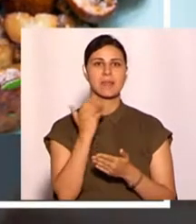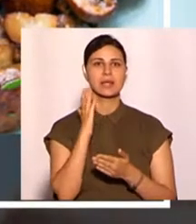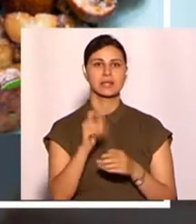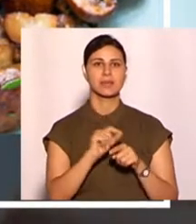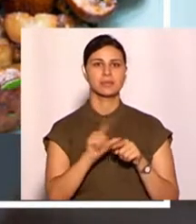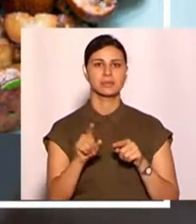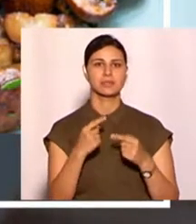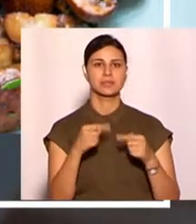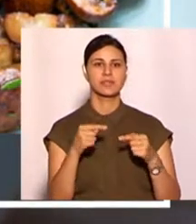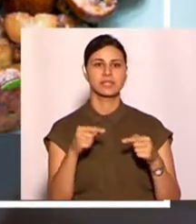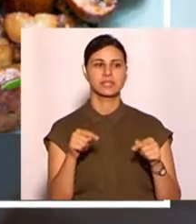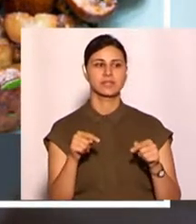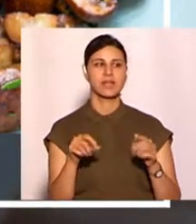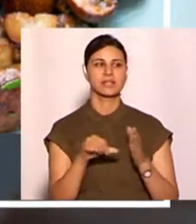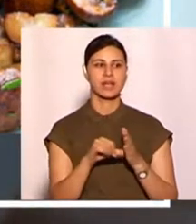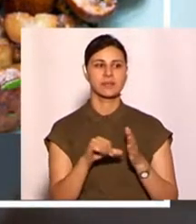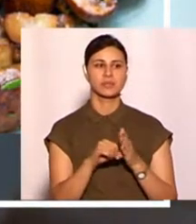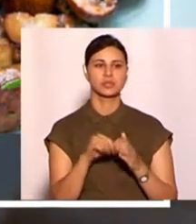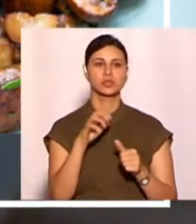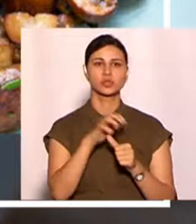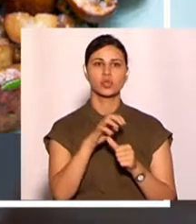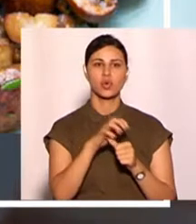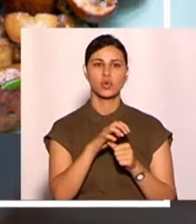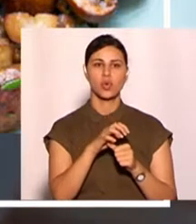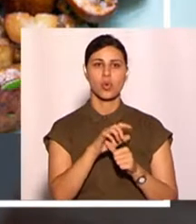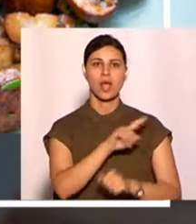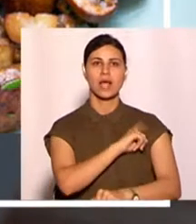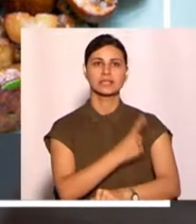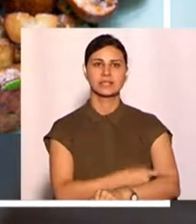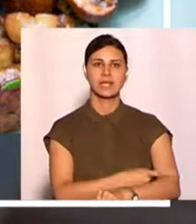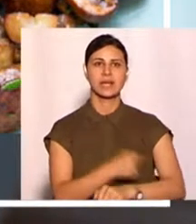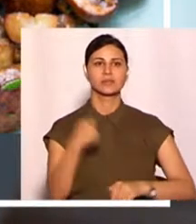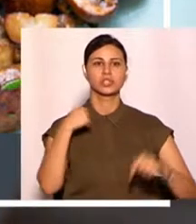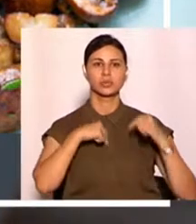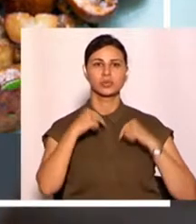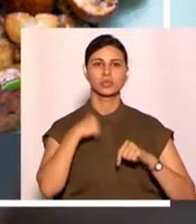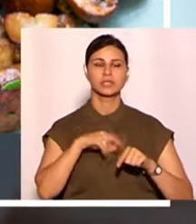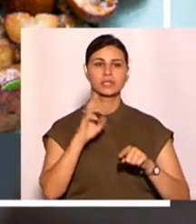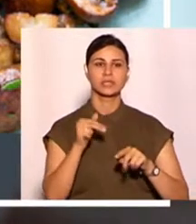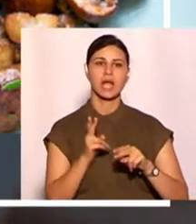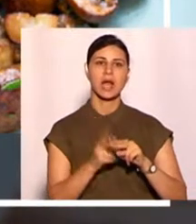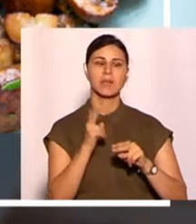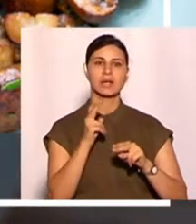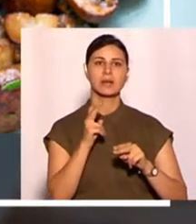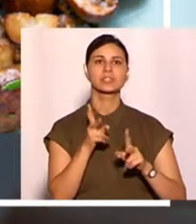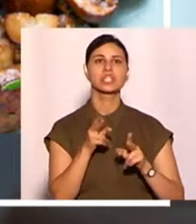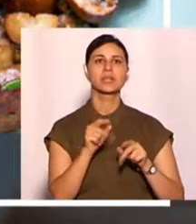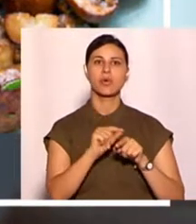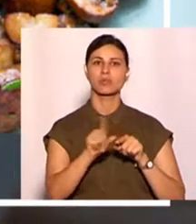სხვადასხვა მიკროელემენტების დახმარებით სოკო აძლიერებს იმუნურ სისტემას და აფერხებს კიბოს ზრდის